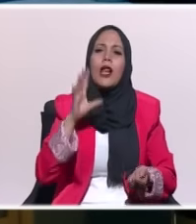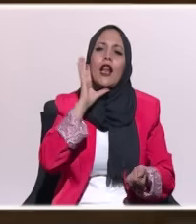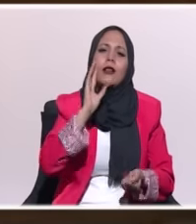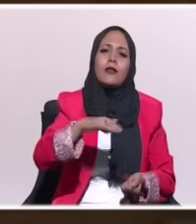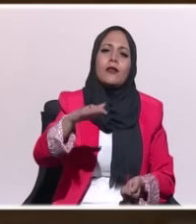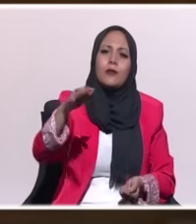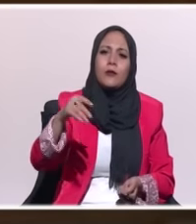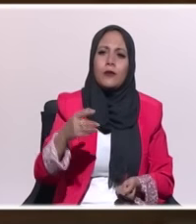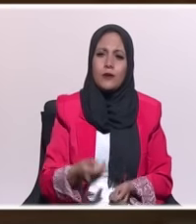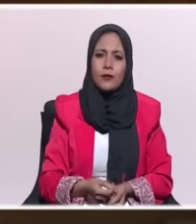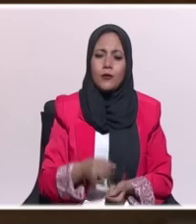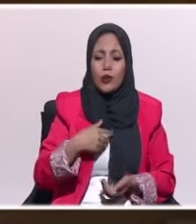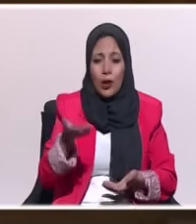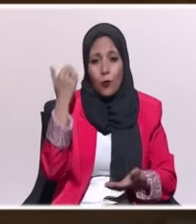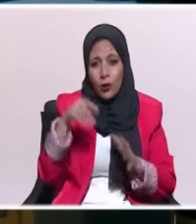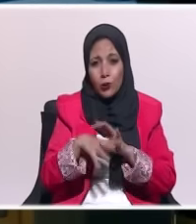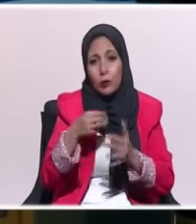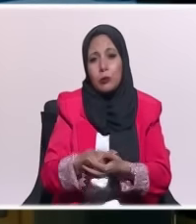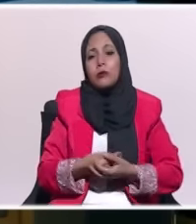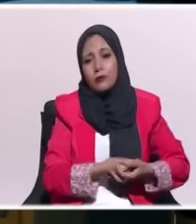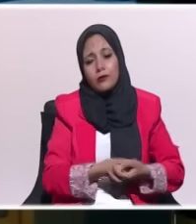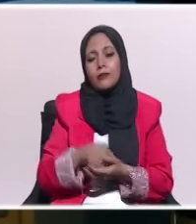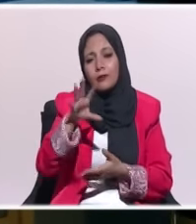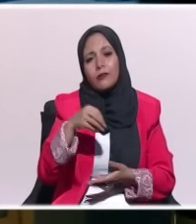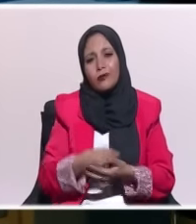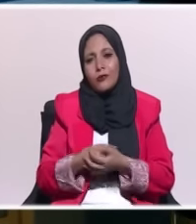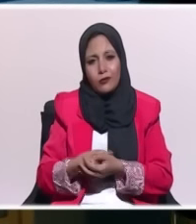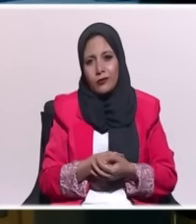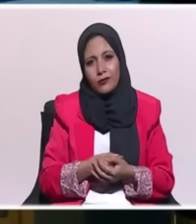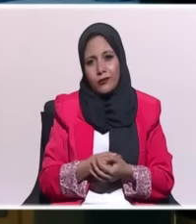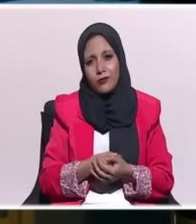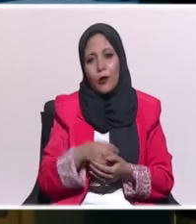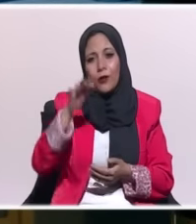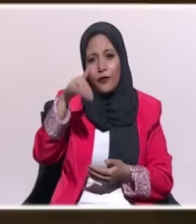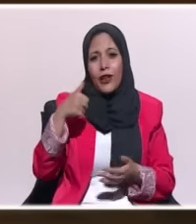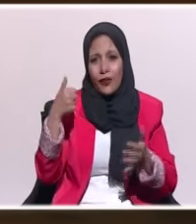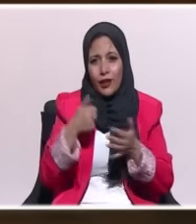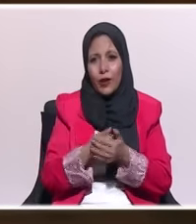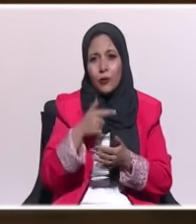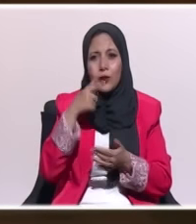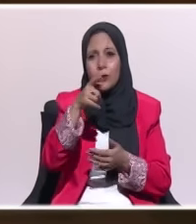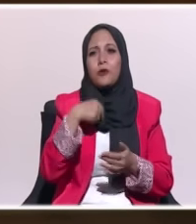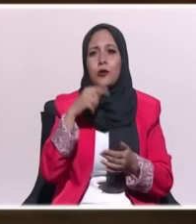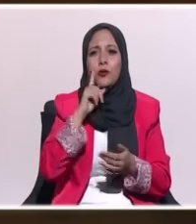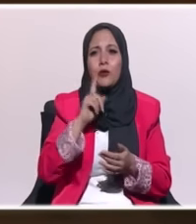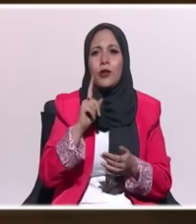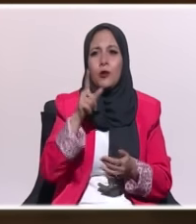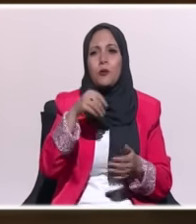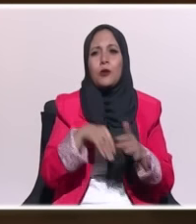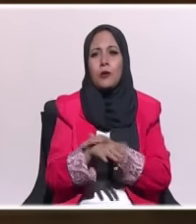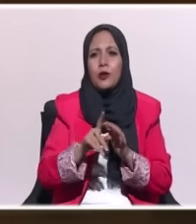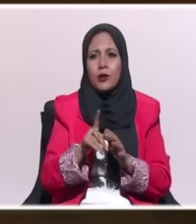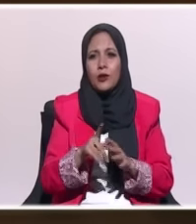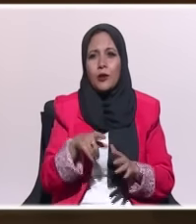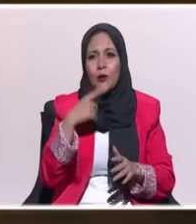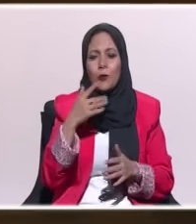انا ما اعرفوش. كنت بشيله هي اللي كانت عندي 3 سنين ونص عشان جاي تقولي النهارده دي مش بنتك ولا تقول لك انت مش امي. بقول لكم